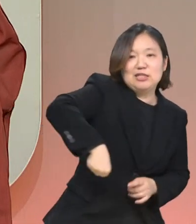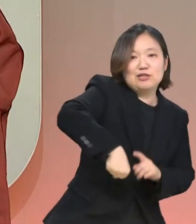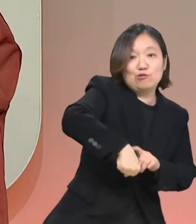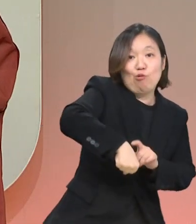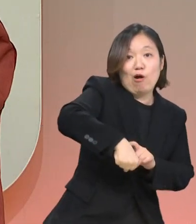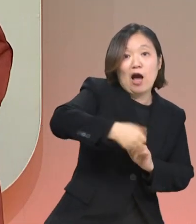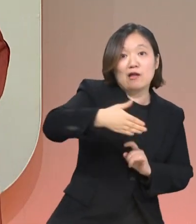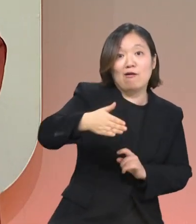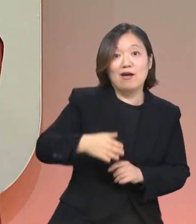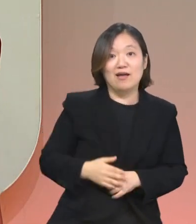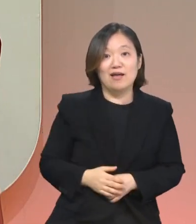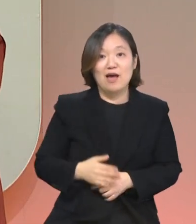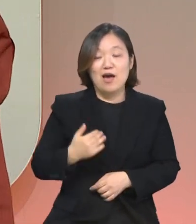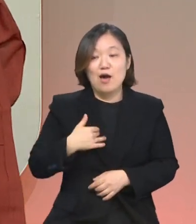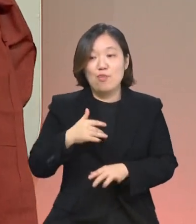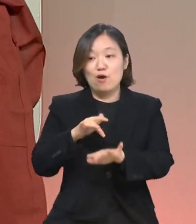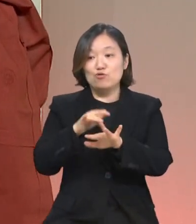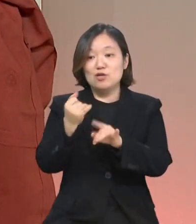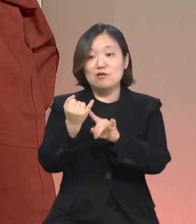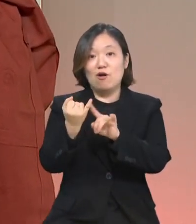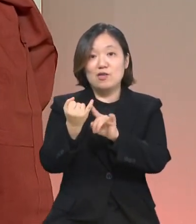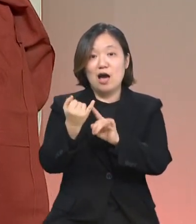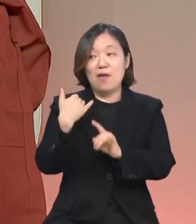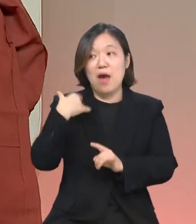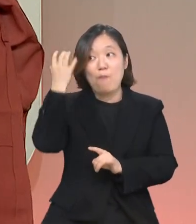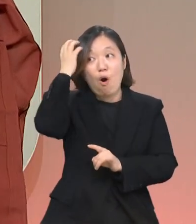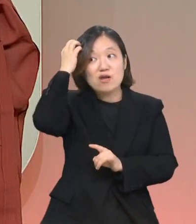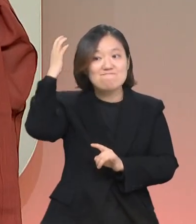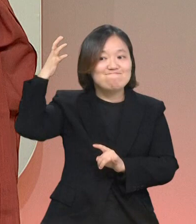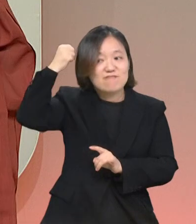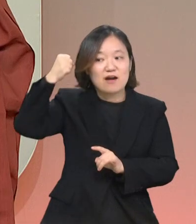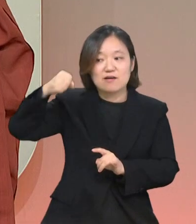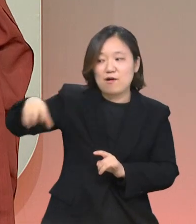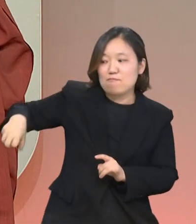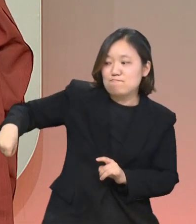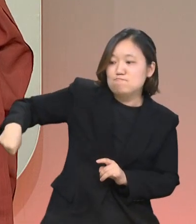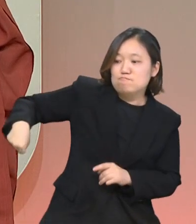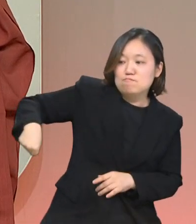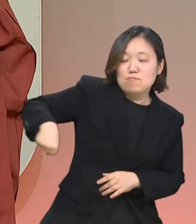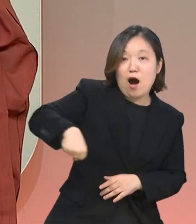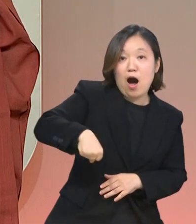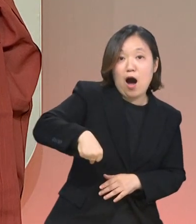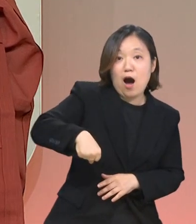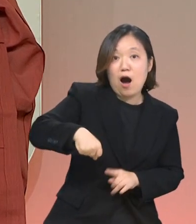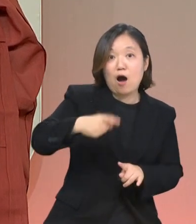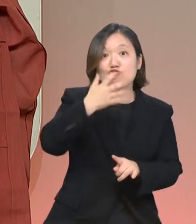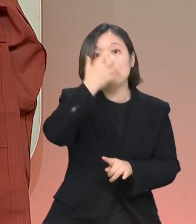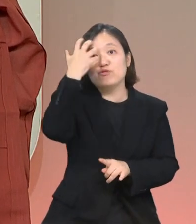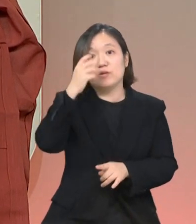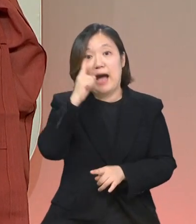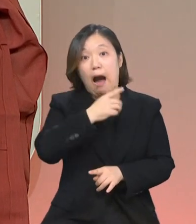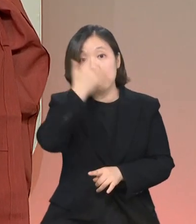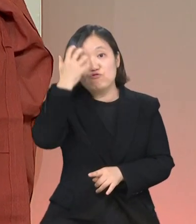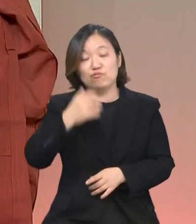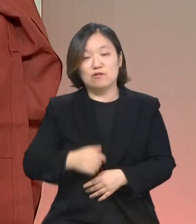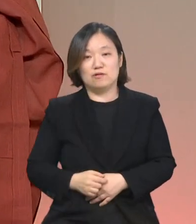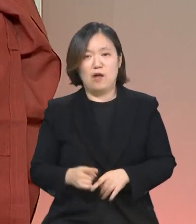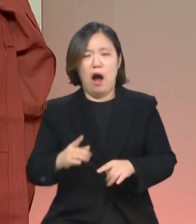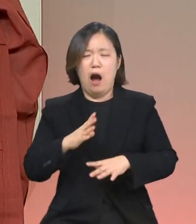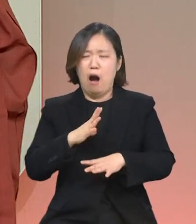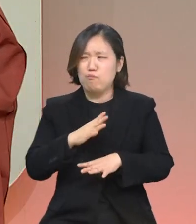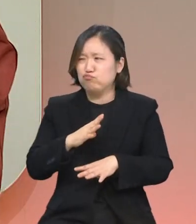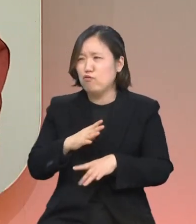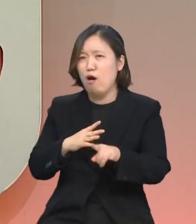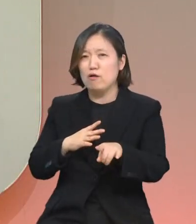머리카락을 붙들고 귀신이 자기를 막 땅으로 질질 끌고 다니는 그런 꿈까지 꿨대요 너무 무서워서